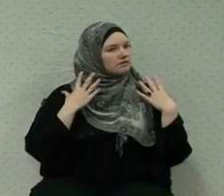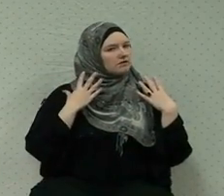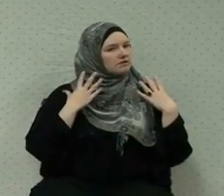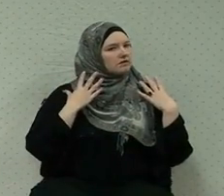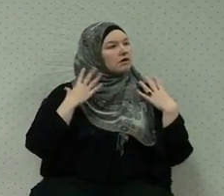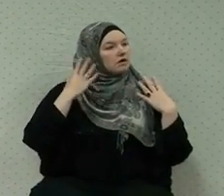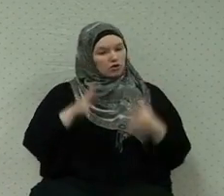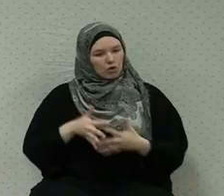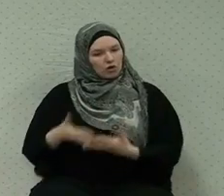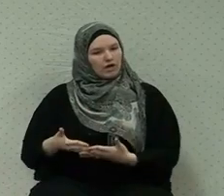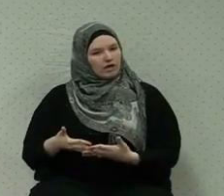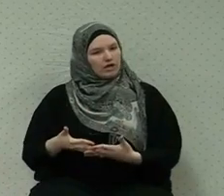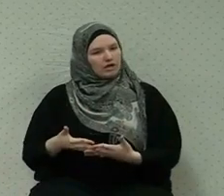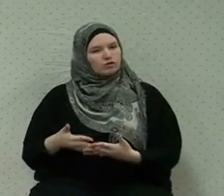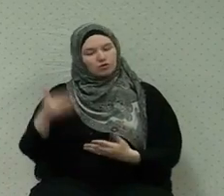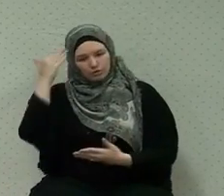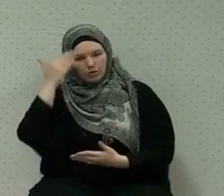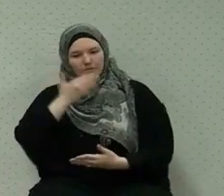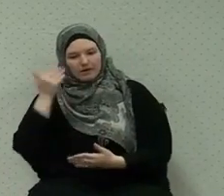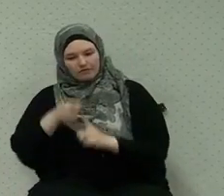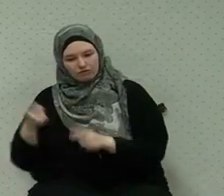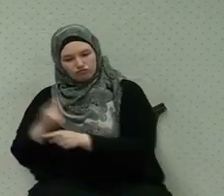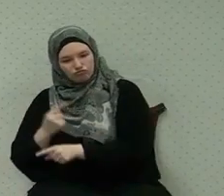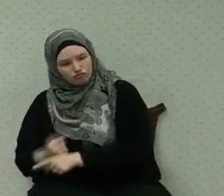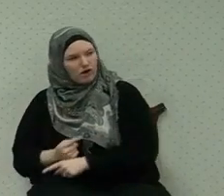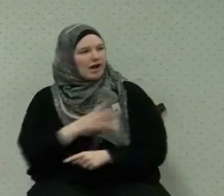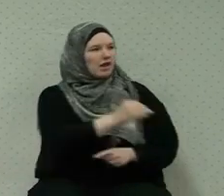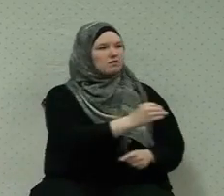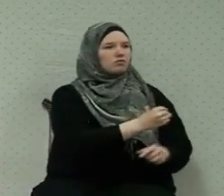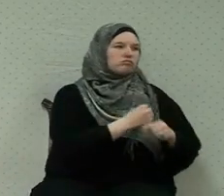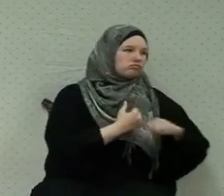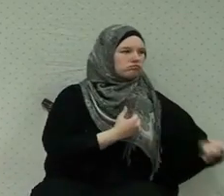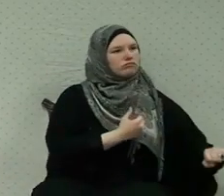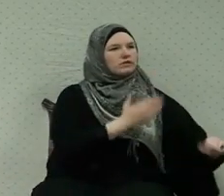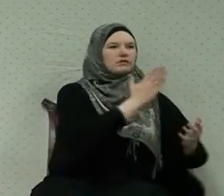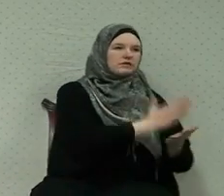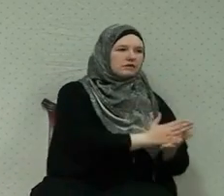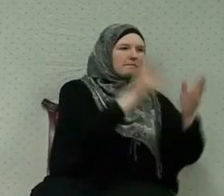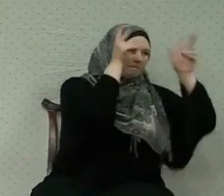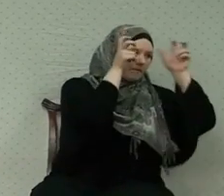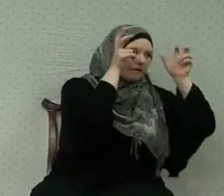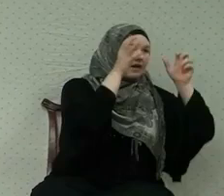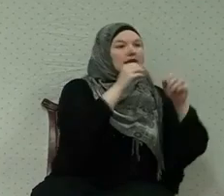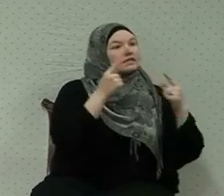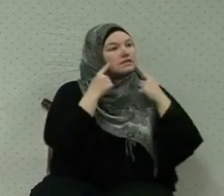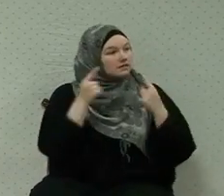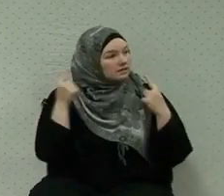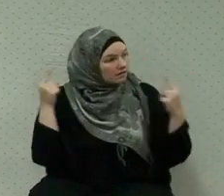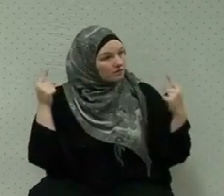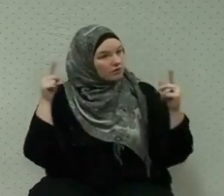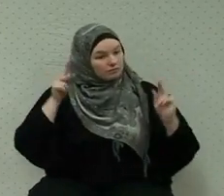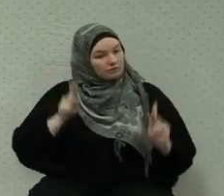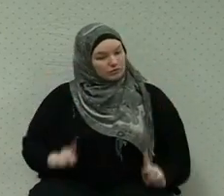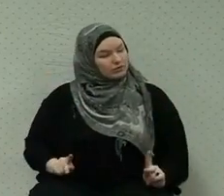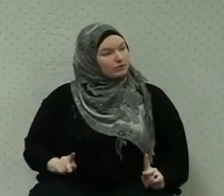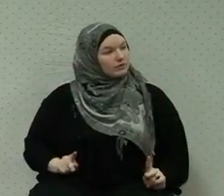wickedness and righteousness. قَدْ أَفْلَحَ مَنْ زَكَّاهَا, successful indeed is the